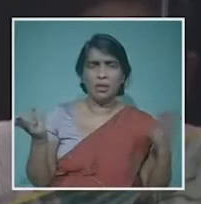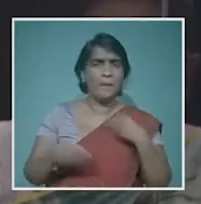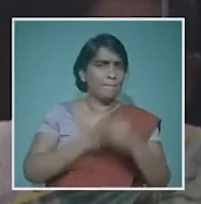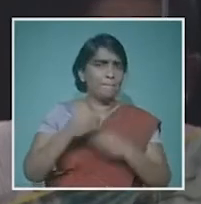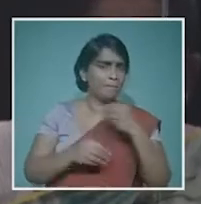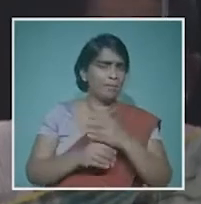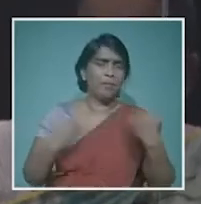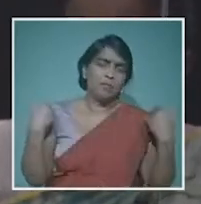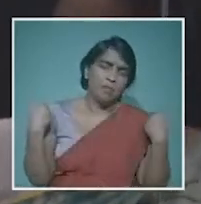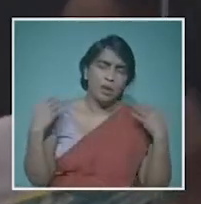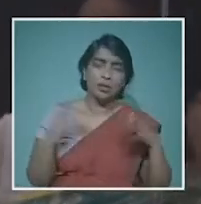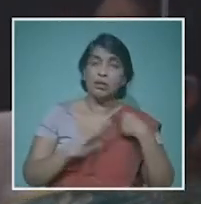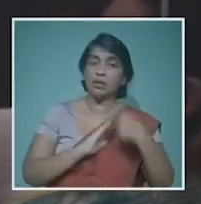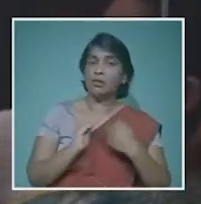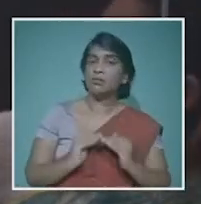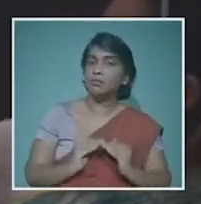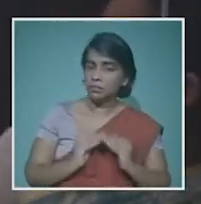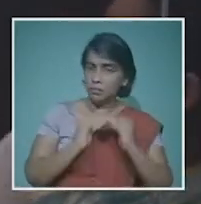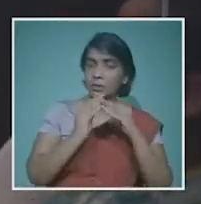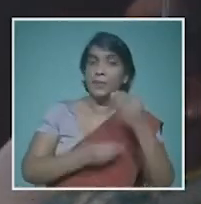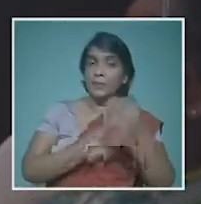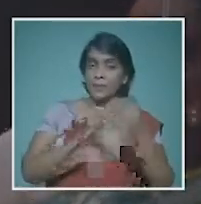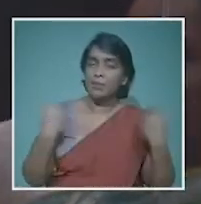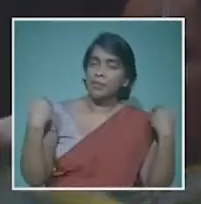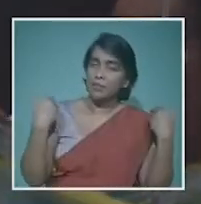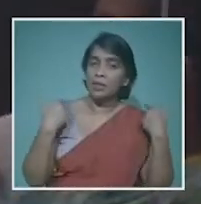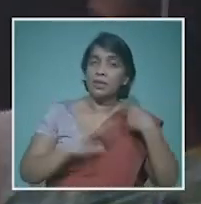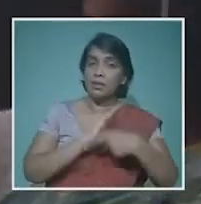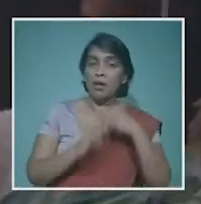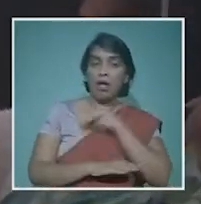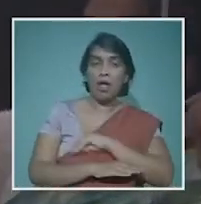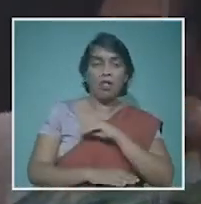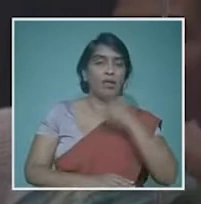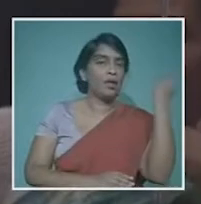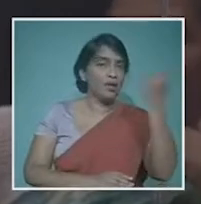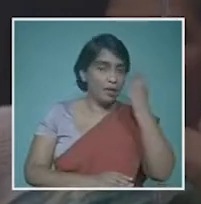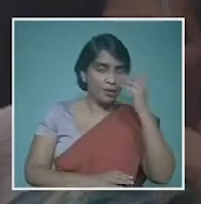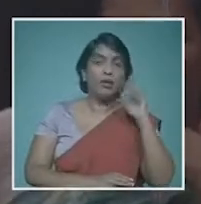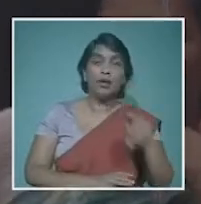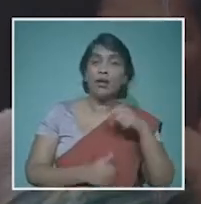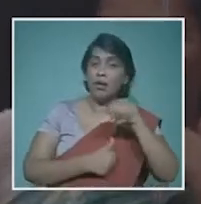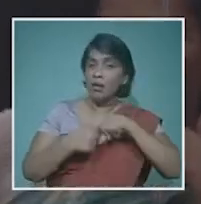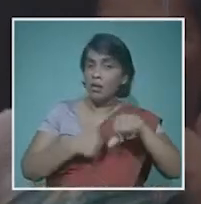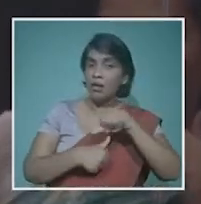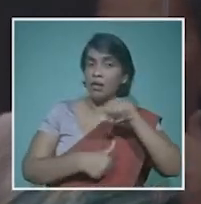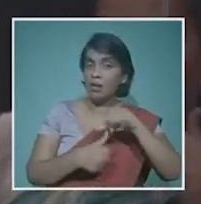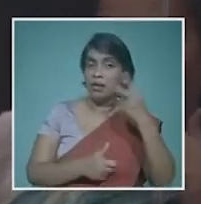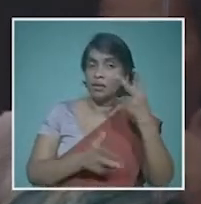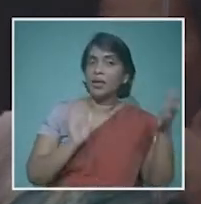ව්‍යාපාරිකව මාංශ වෙලා රට ගොඩනැගුවා. ව්‍යාපාරිකව මාංශ වෙලා රටට ආදායම හෙව්වා. එතකොට මේ ආයතනයන් දෙකක් එකතු